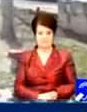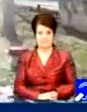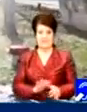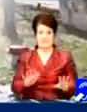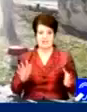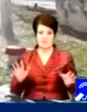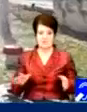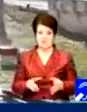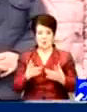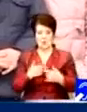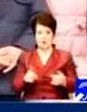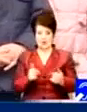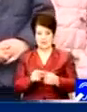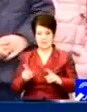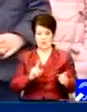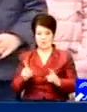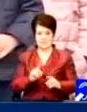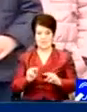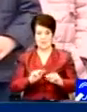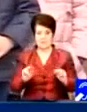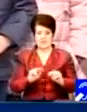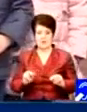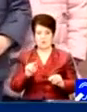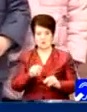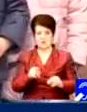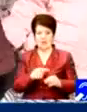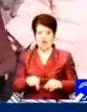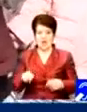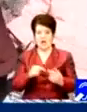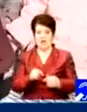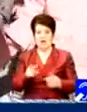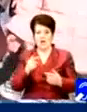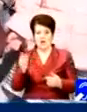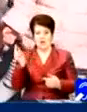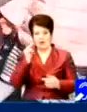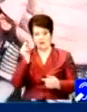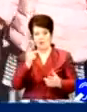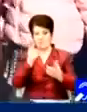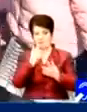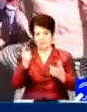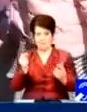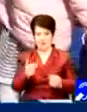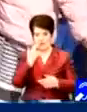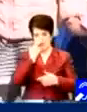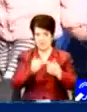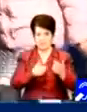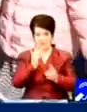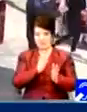Evenimentul a fost organizat de Consiliul Pedagogic al Grădiniței în cadrul orelor cu tematica formarea deprinderilor de